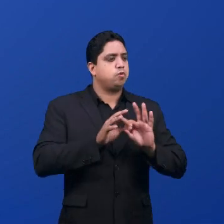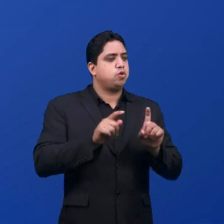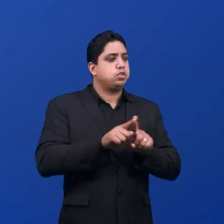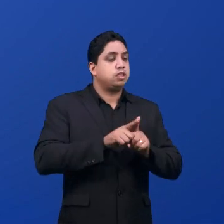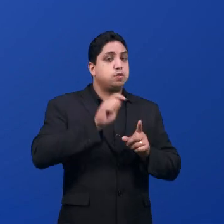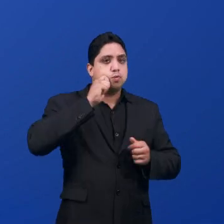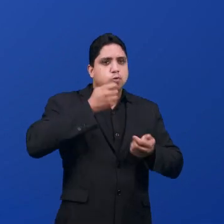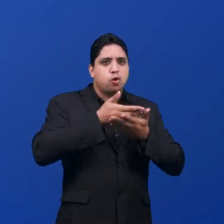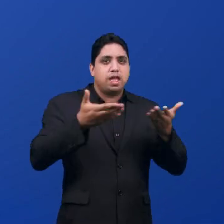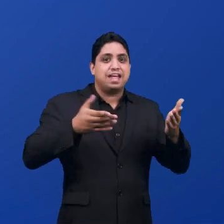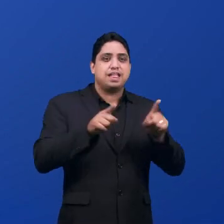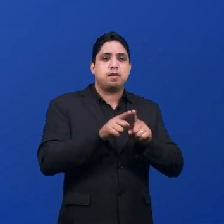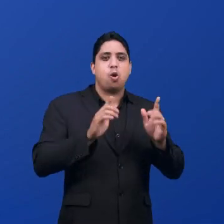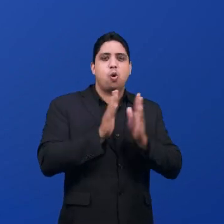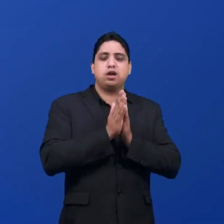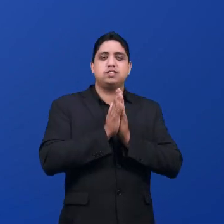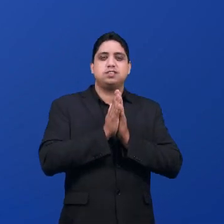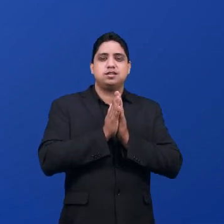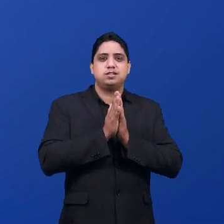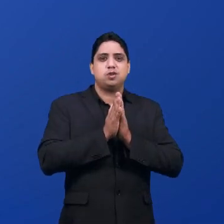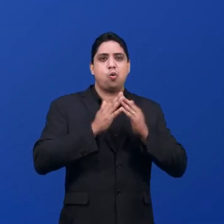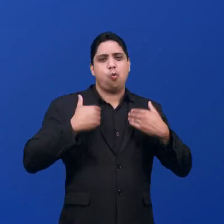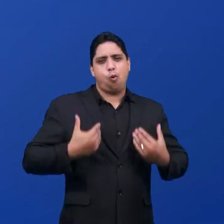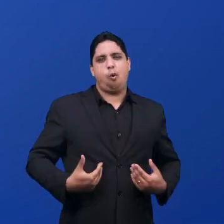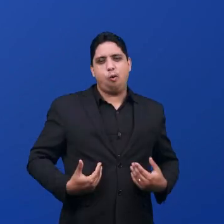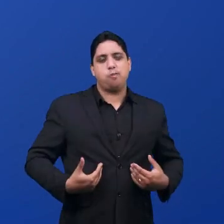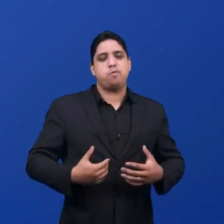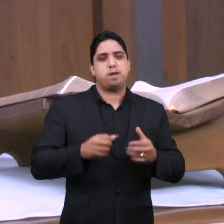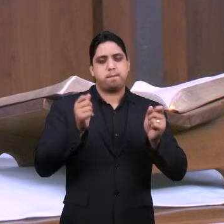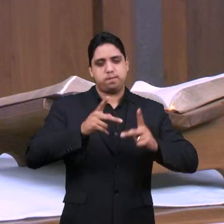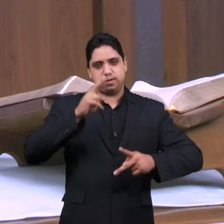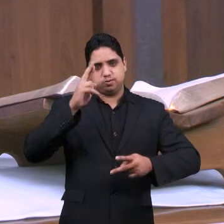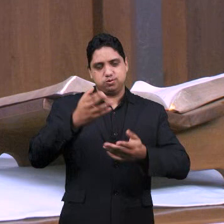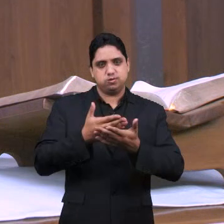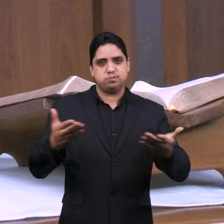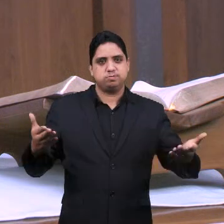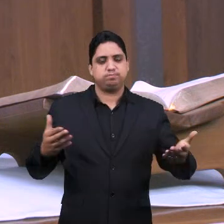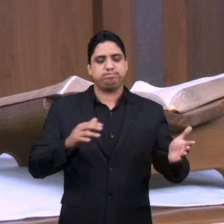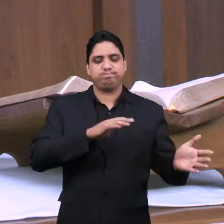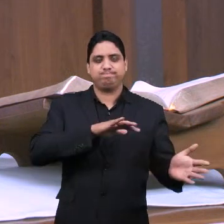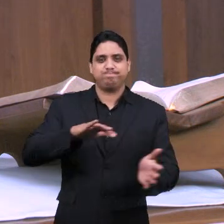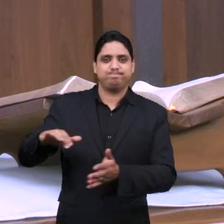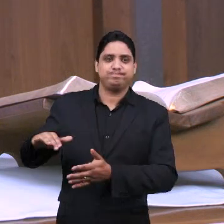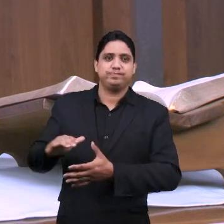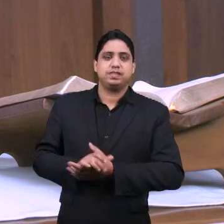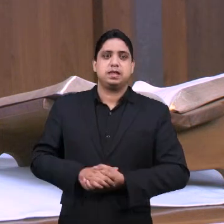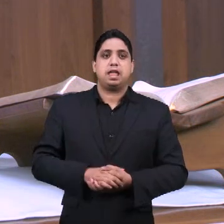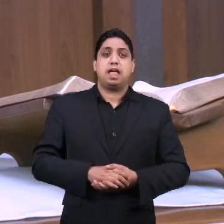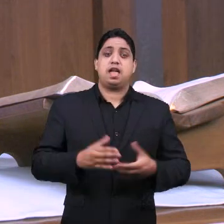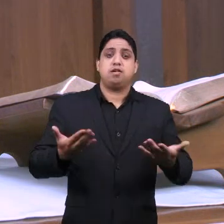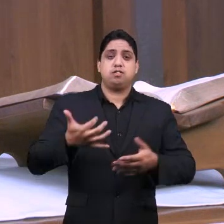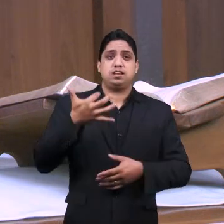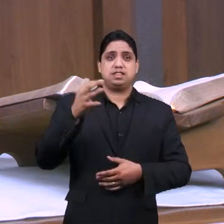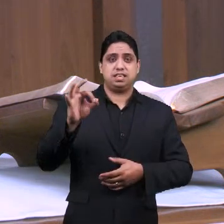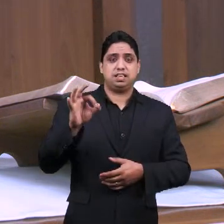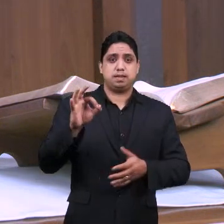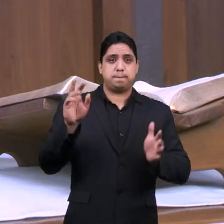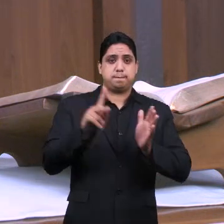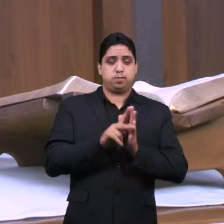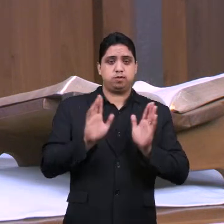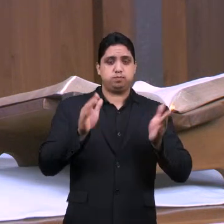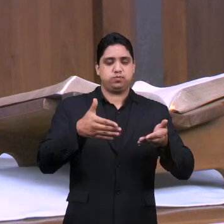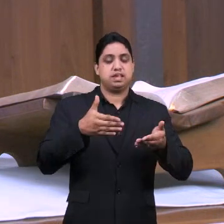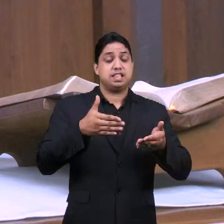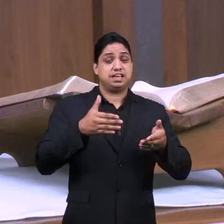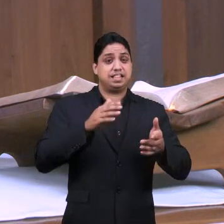apôtres, dans la communion, dans le parti du pain et dans les prières. La paix du Seigneur Jésus à tous. Amen, mes frères. Maintenant, pour finir la